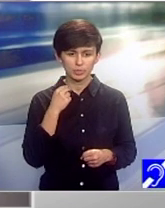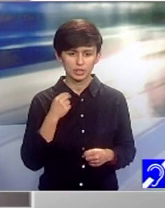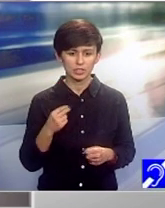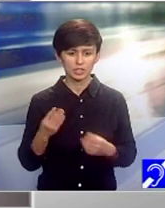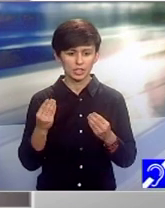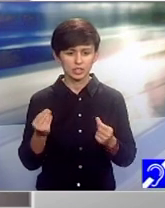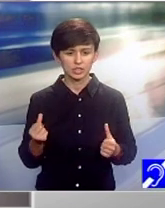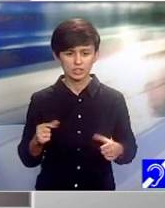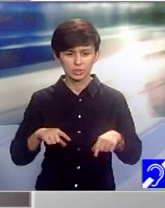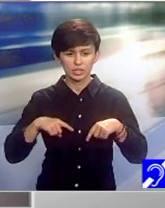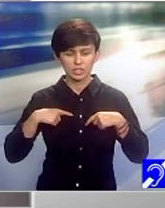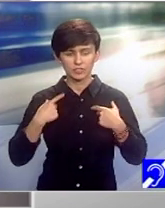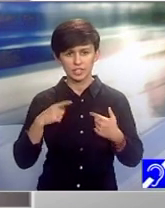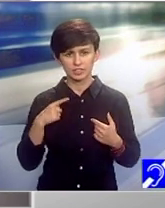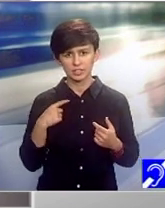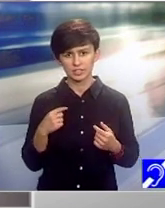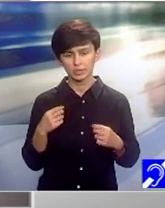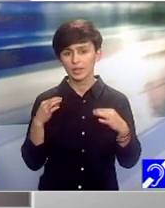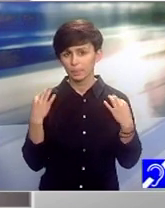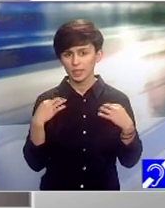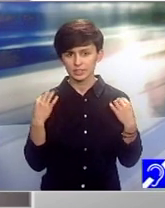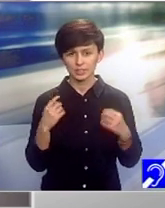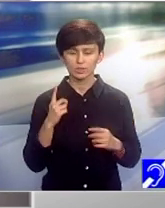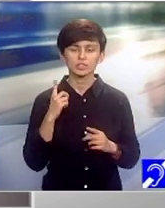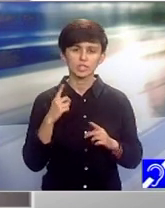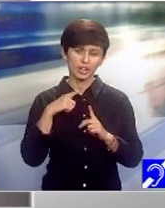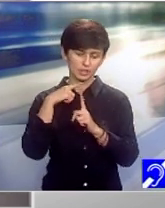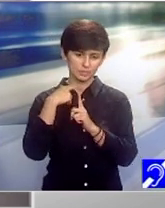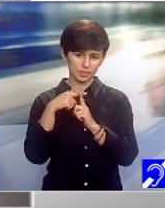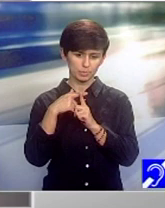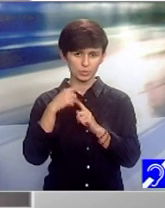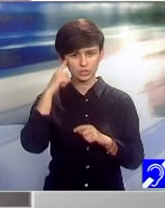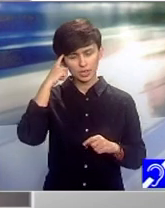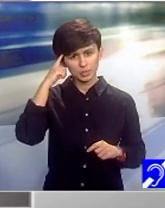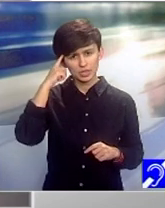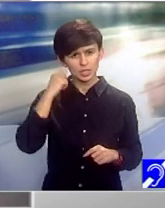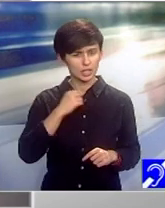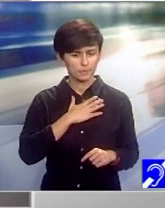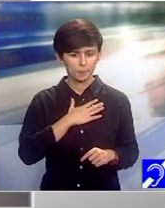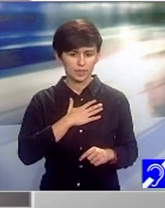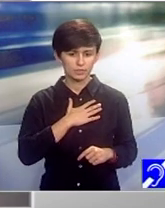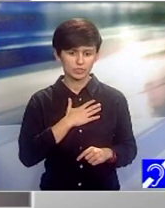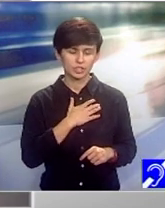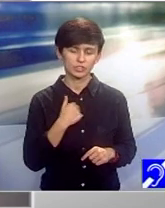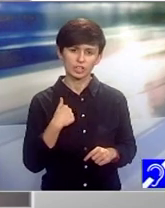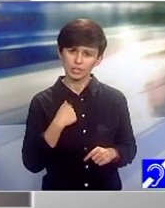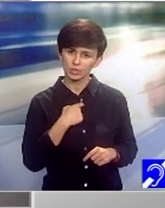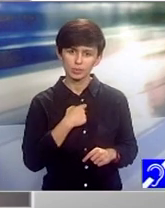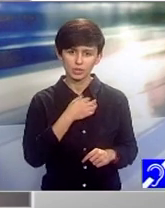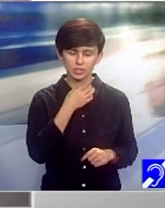mai sănătos. Însă, pe lângă partea asta fizică, mental și sufletește, pot să spun că mi-a